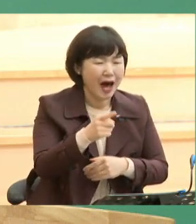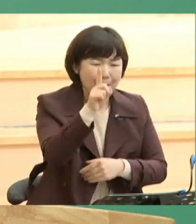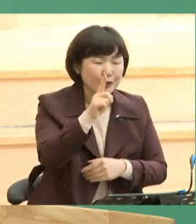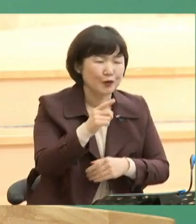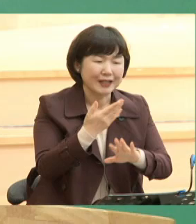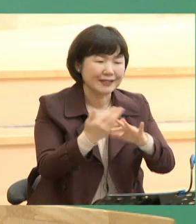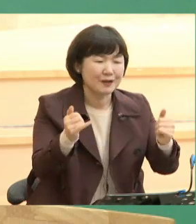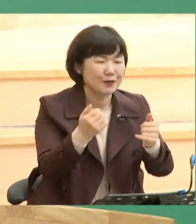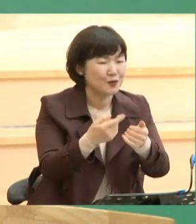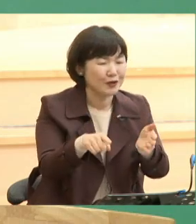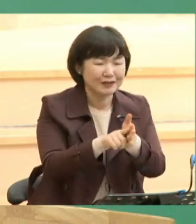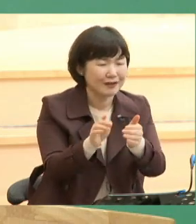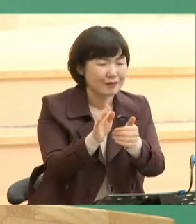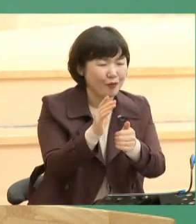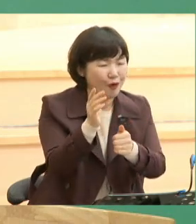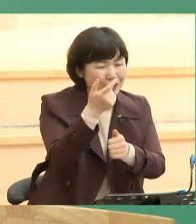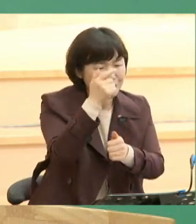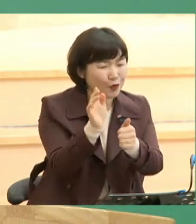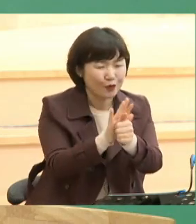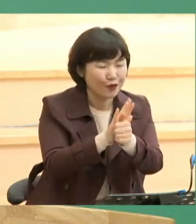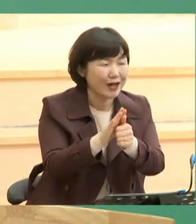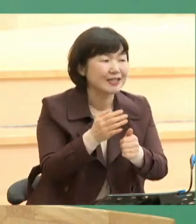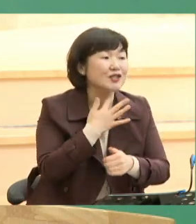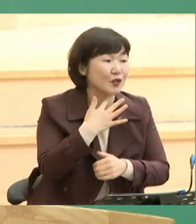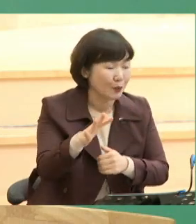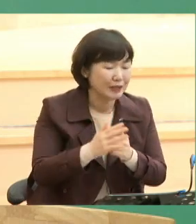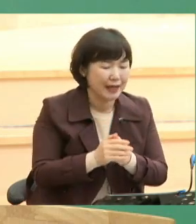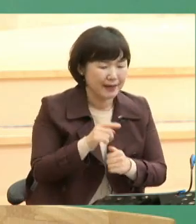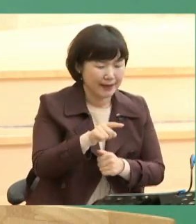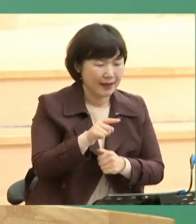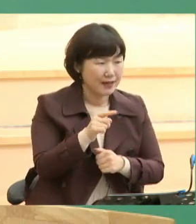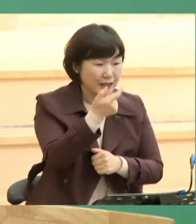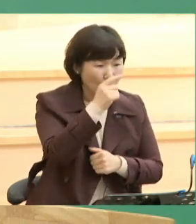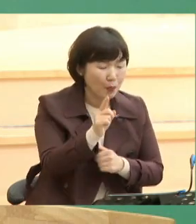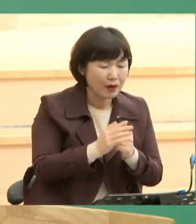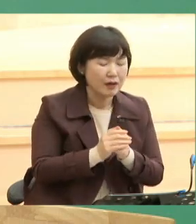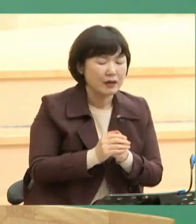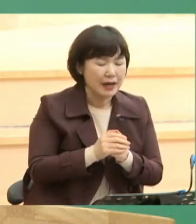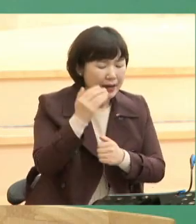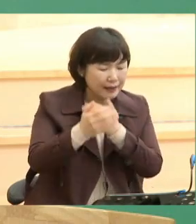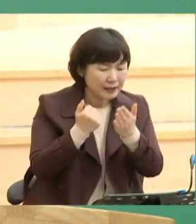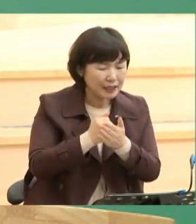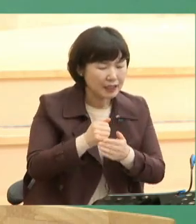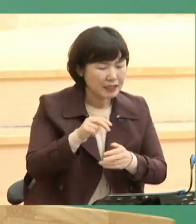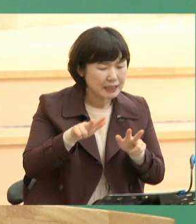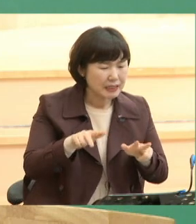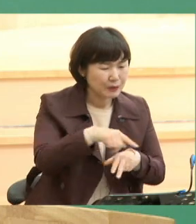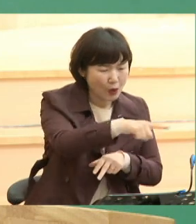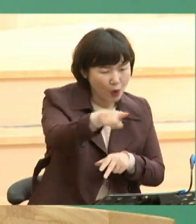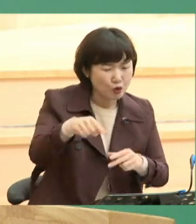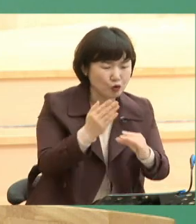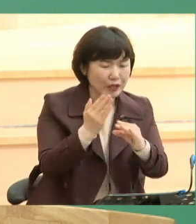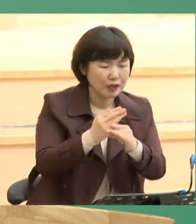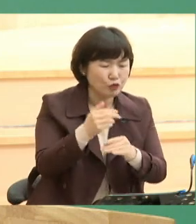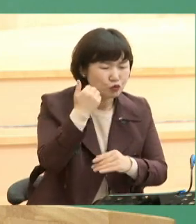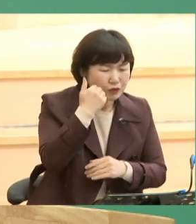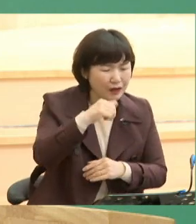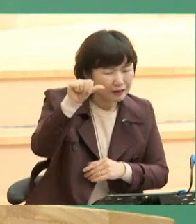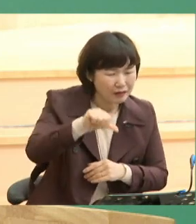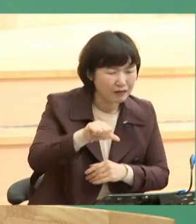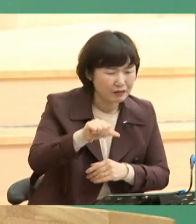기도를 있냐며 하나님 우리 가운데 누군가가 떨어져야 한다면 제가 부족해